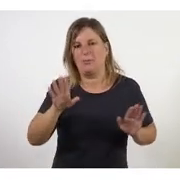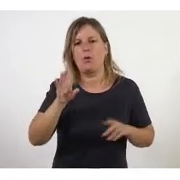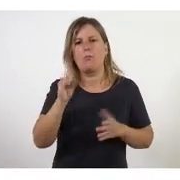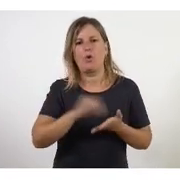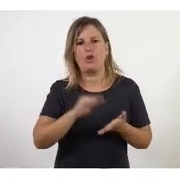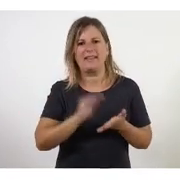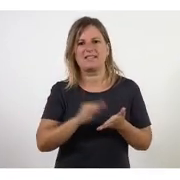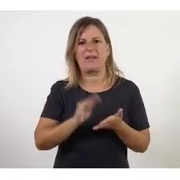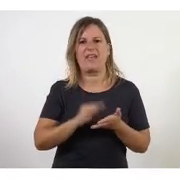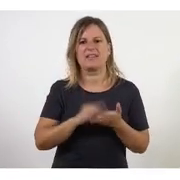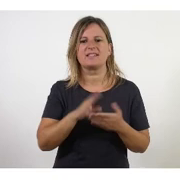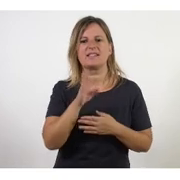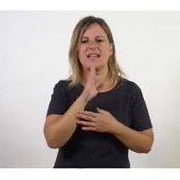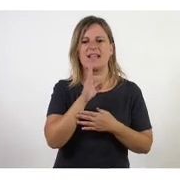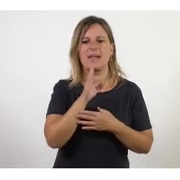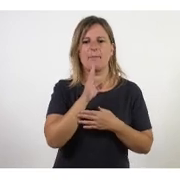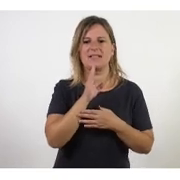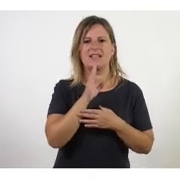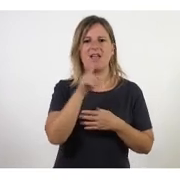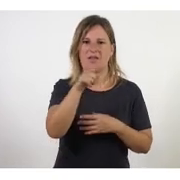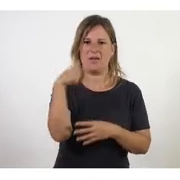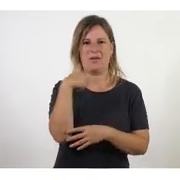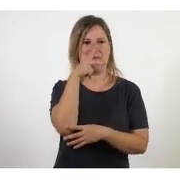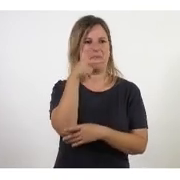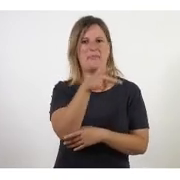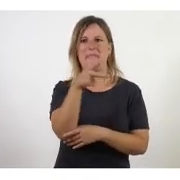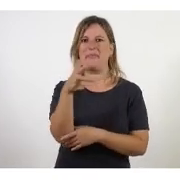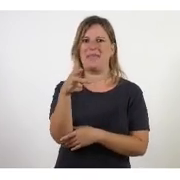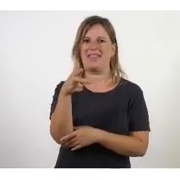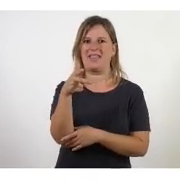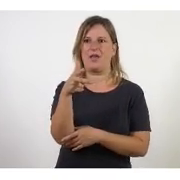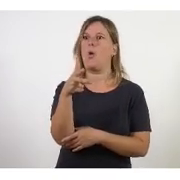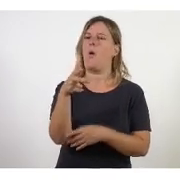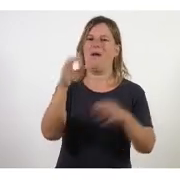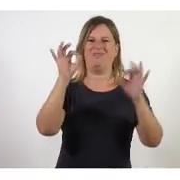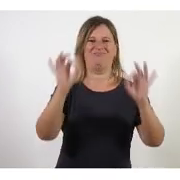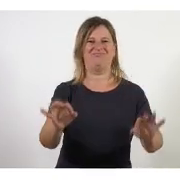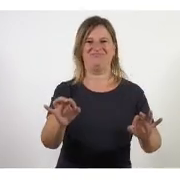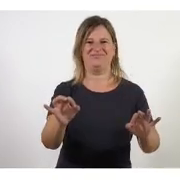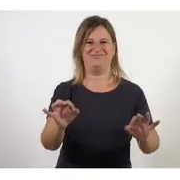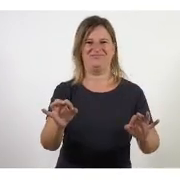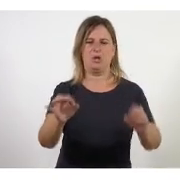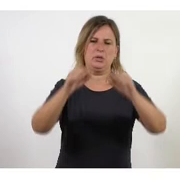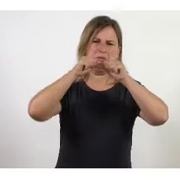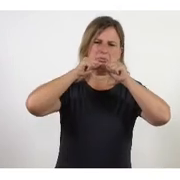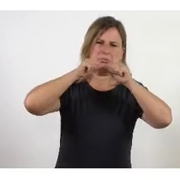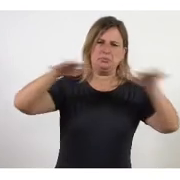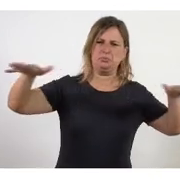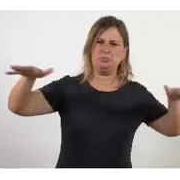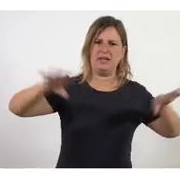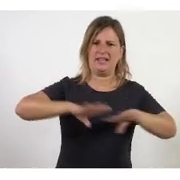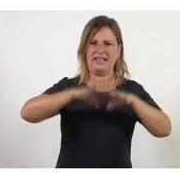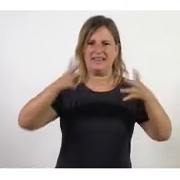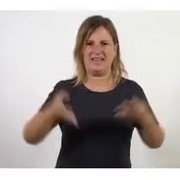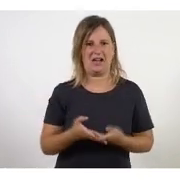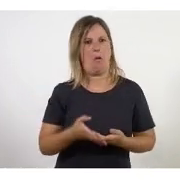també està bé que ho tingueu en compte, que tu fas un vídeo i, ostres, funciona. I aquell vídeo es viralitza, que bé. Però saps què